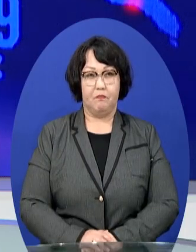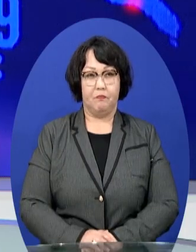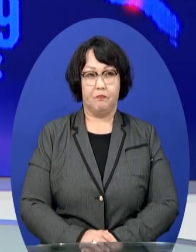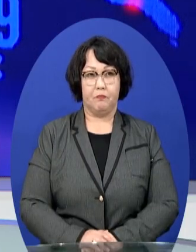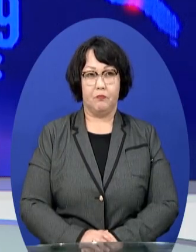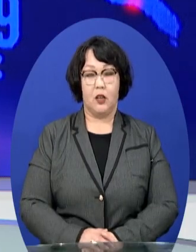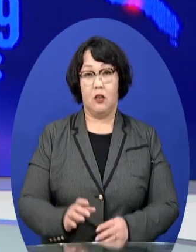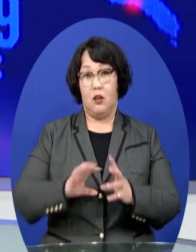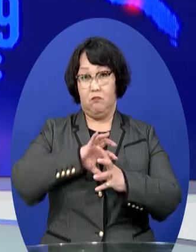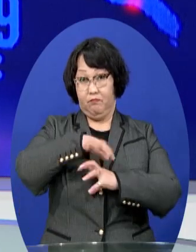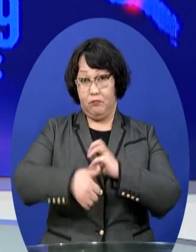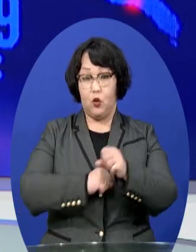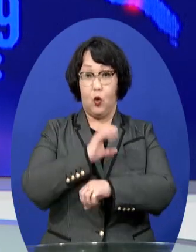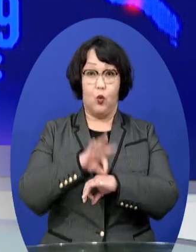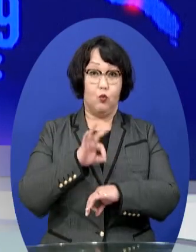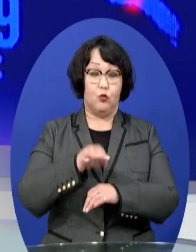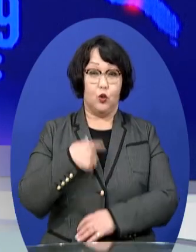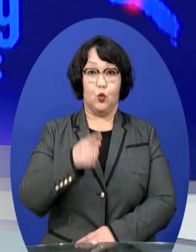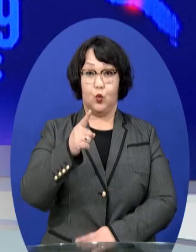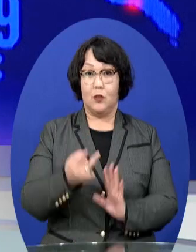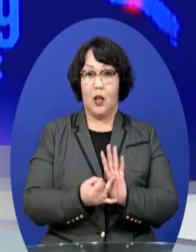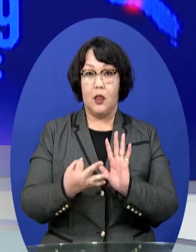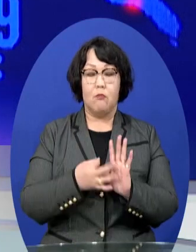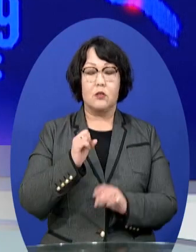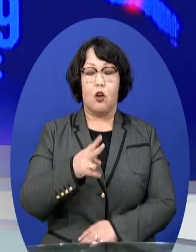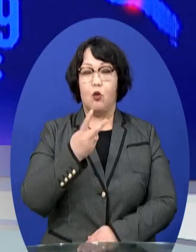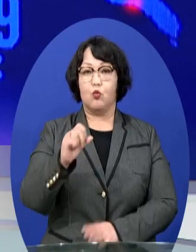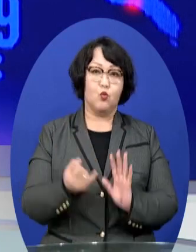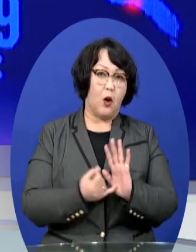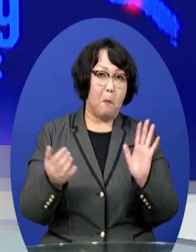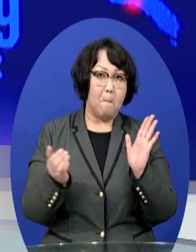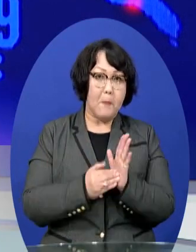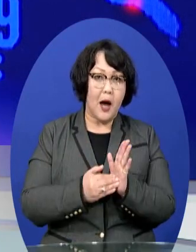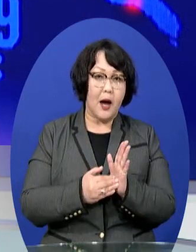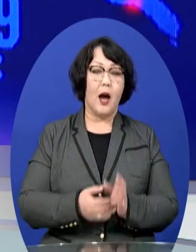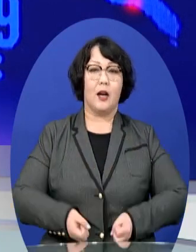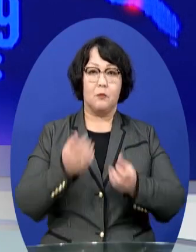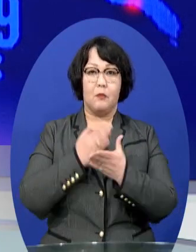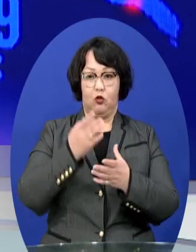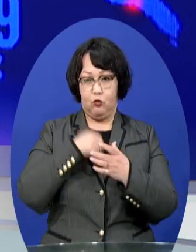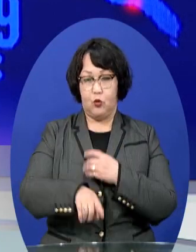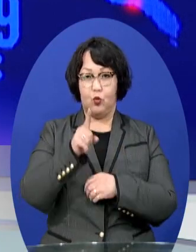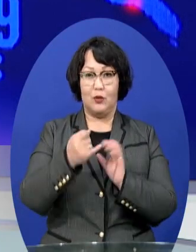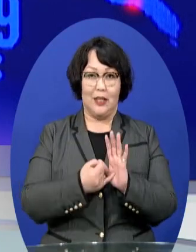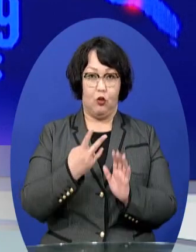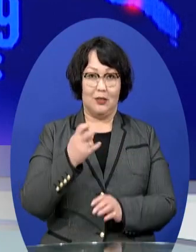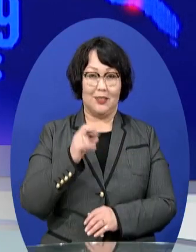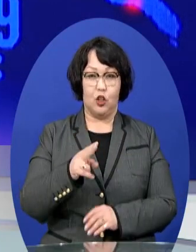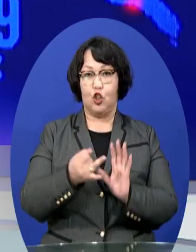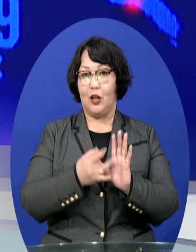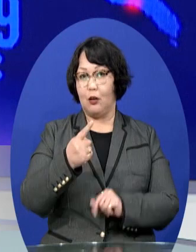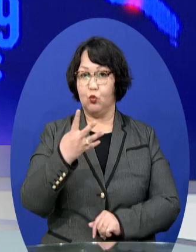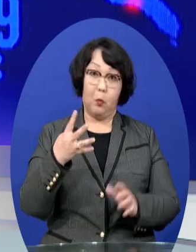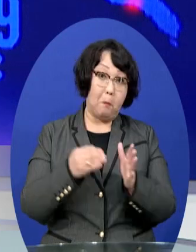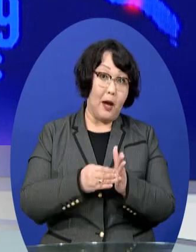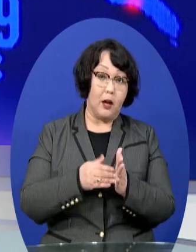Дэлхийд дахин дэх коронавирусны халдварын нийт 178 сая 206 мянган гаруй тохиолдол батлагдсанаас 162 сая 714 мянган